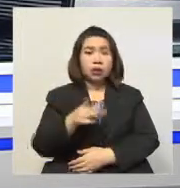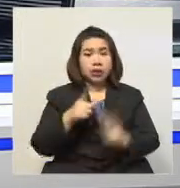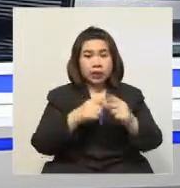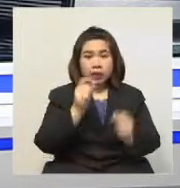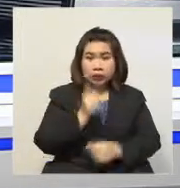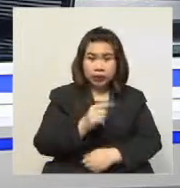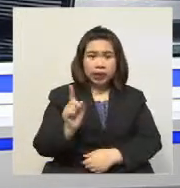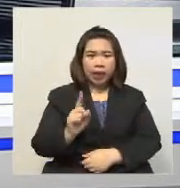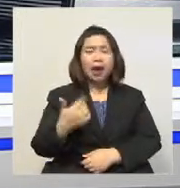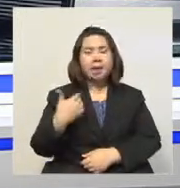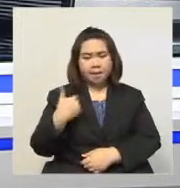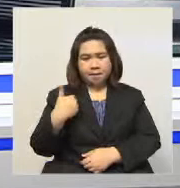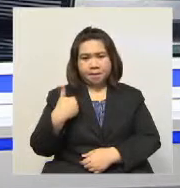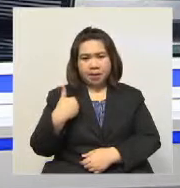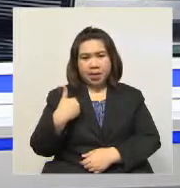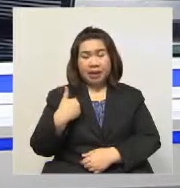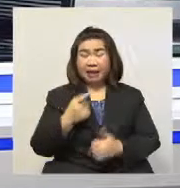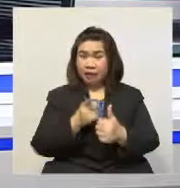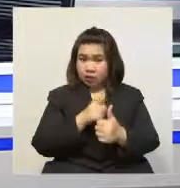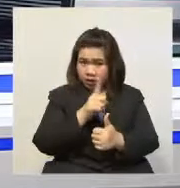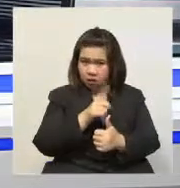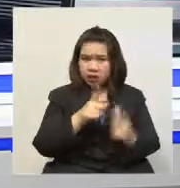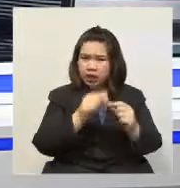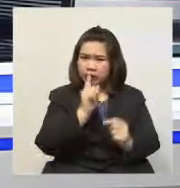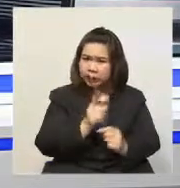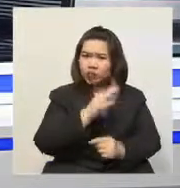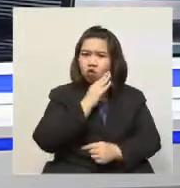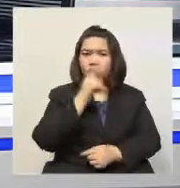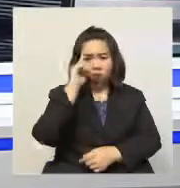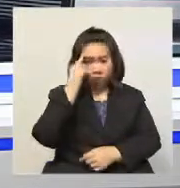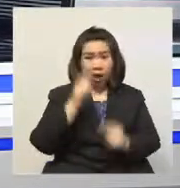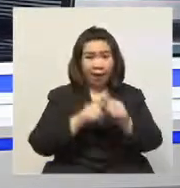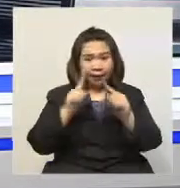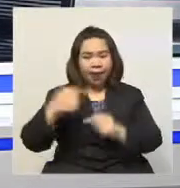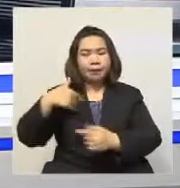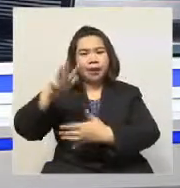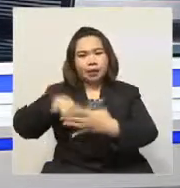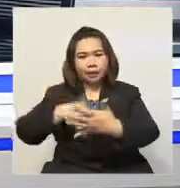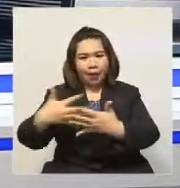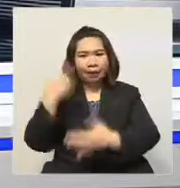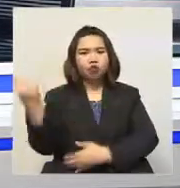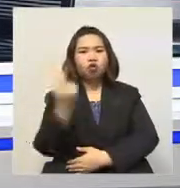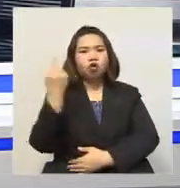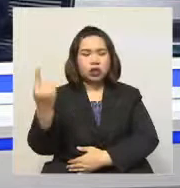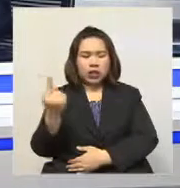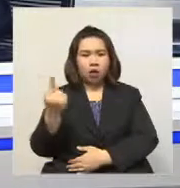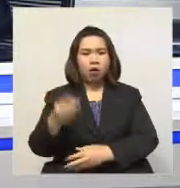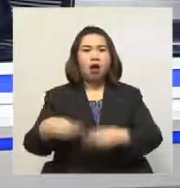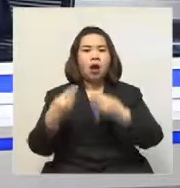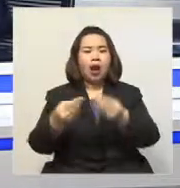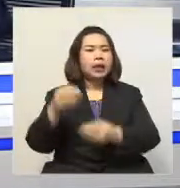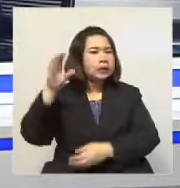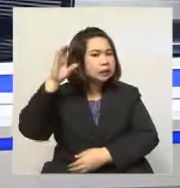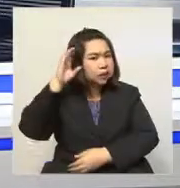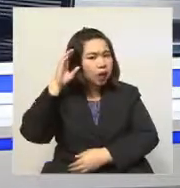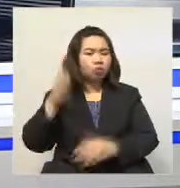หรือไม่เนี่ยนะคะก็จะเป็นอีกหนึ่งเรื่องแต่ว่าในส่วนของกระทรวงการท่องเที่ยวและกีฬาก็มีมาตรการในเรื่องของการสร้างความเชื่อมั่นการกระ